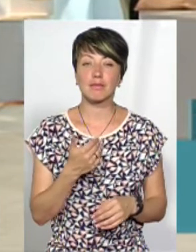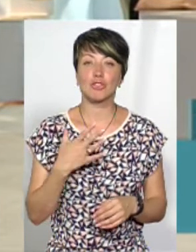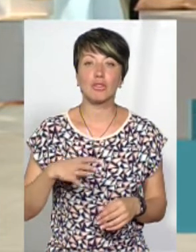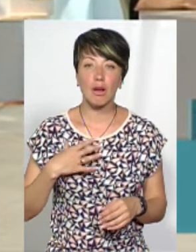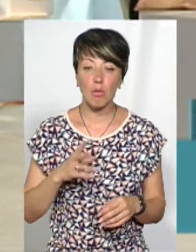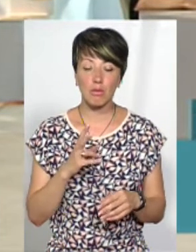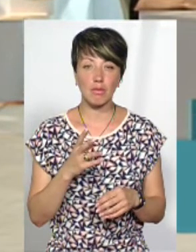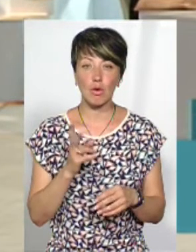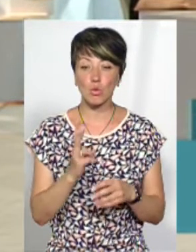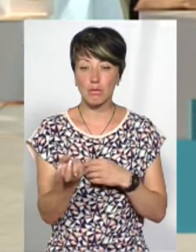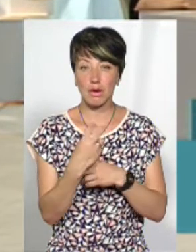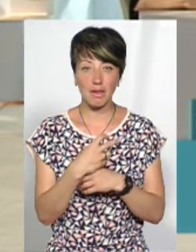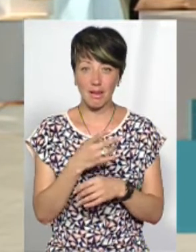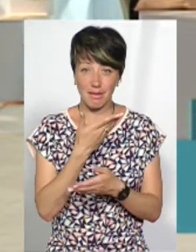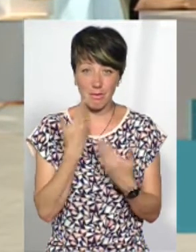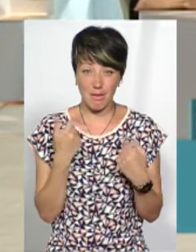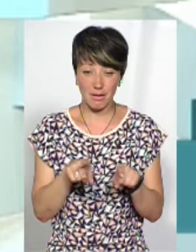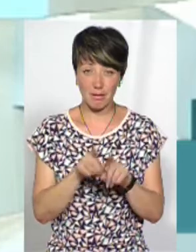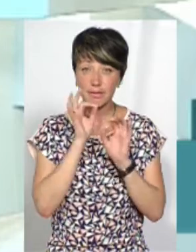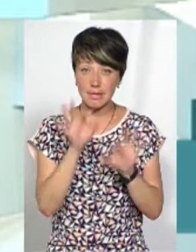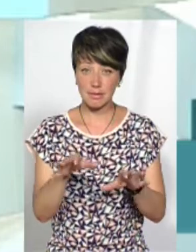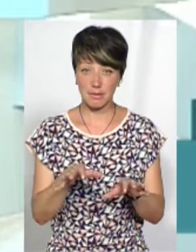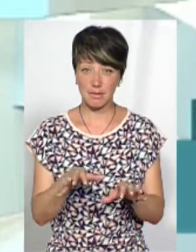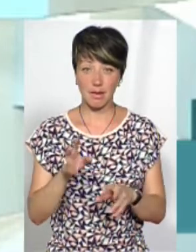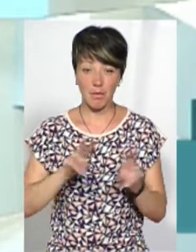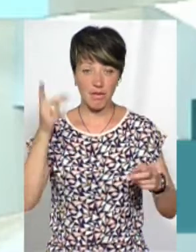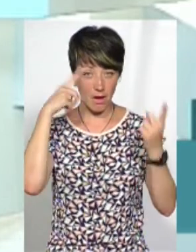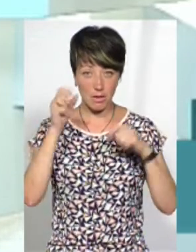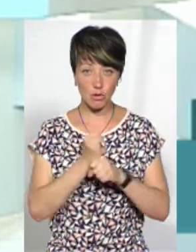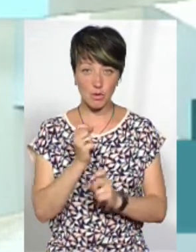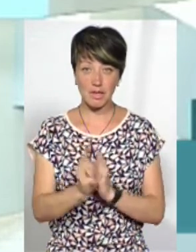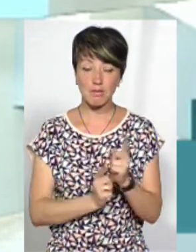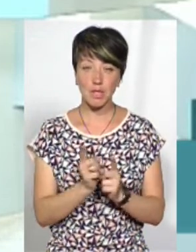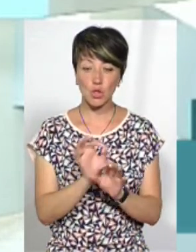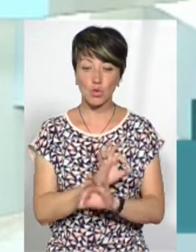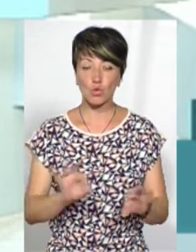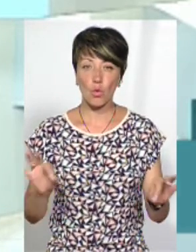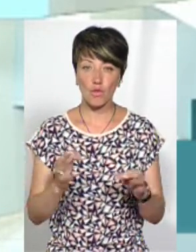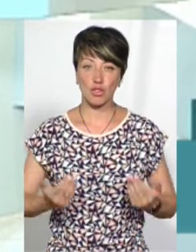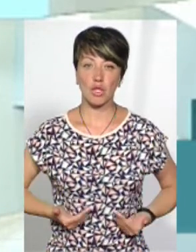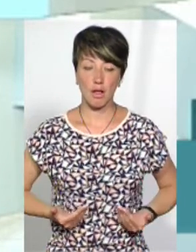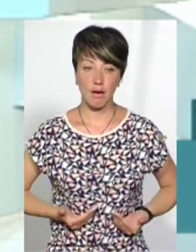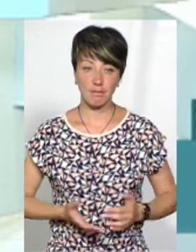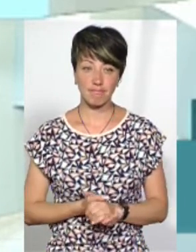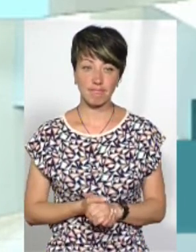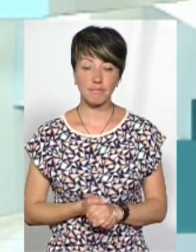нам хтось прийде і буквально от як в казці зробить зміни і чудове прекрасне